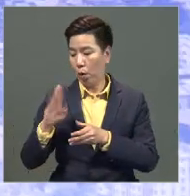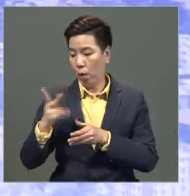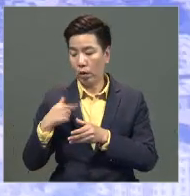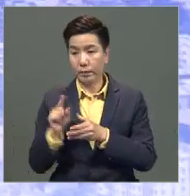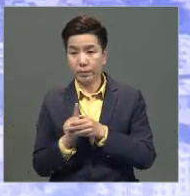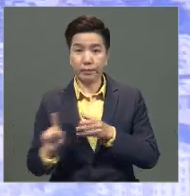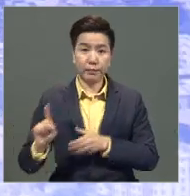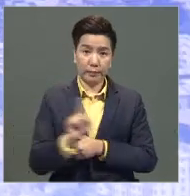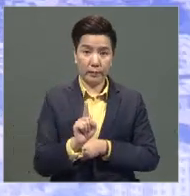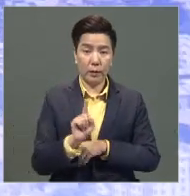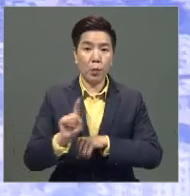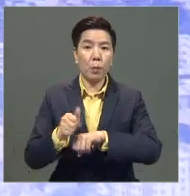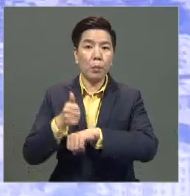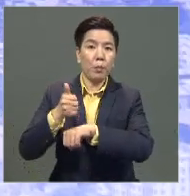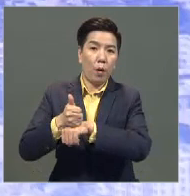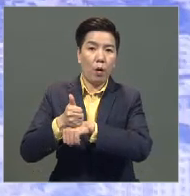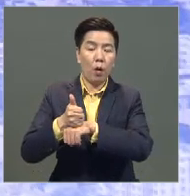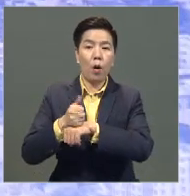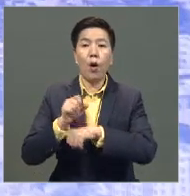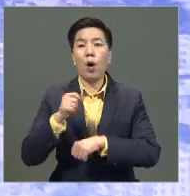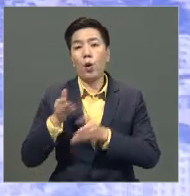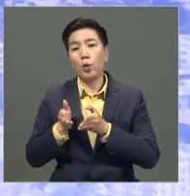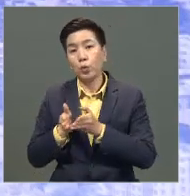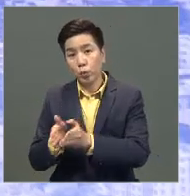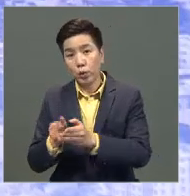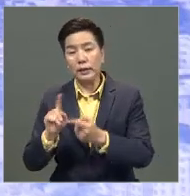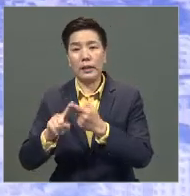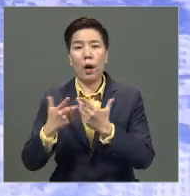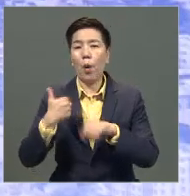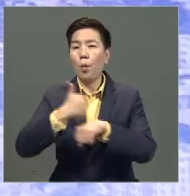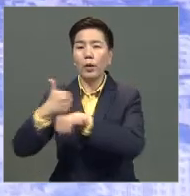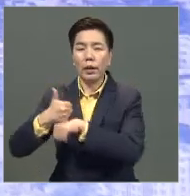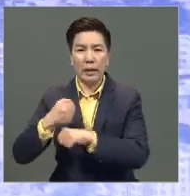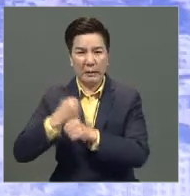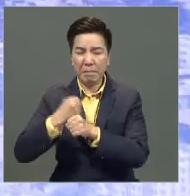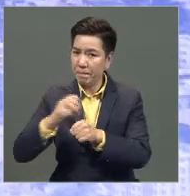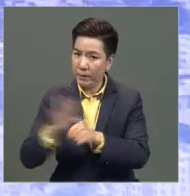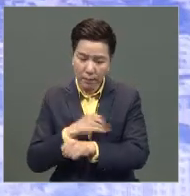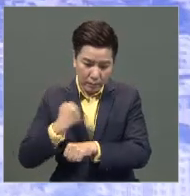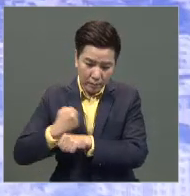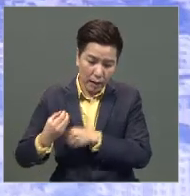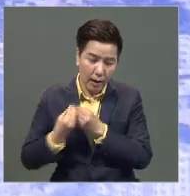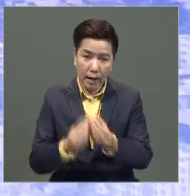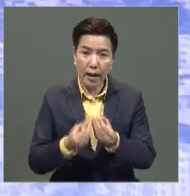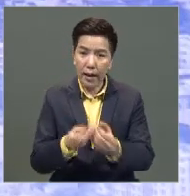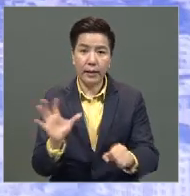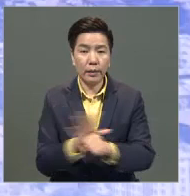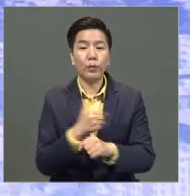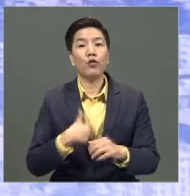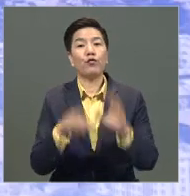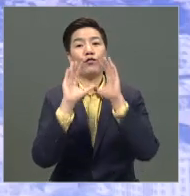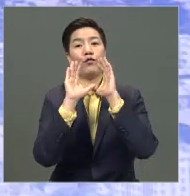ครับท่านผู้อำนวยการท่านหัวหน้าส่วนหัวหน้าทั้งหลายท่านทำงานอย่างเต็มที่ก็ต้องฝ